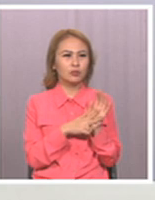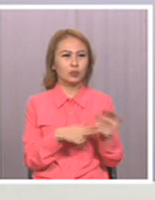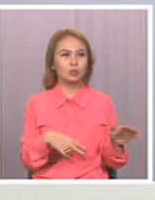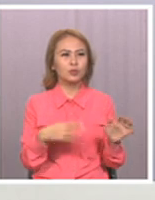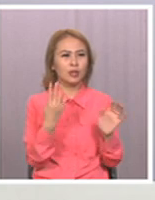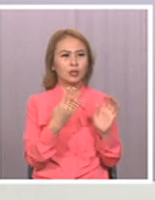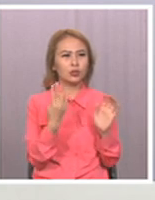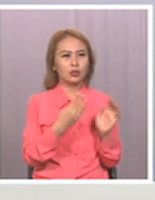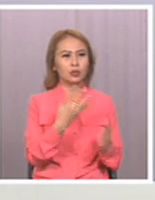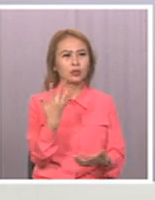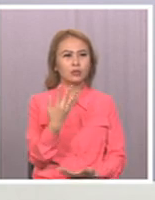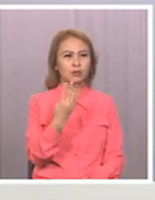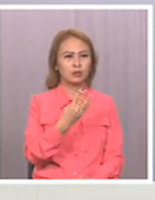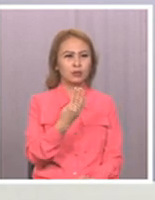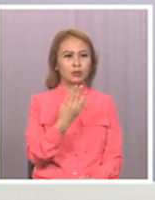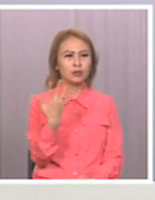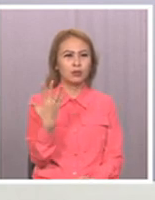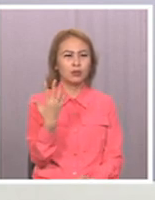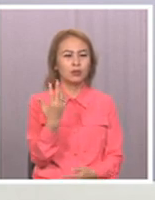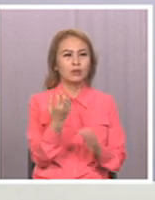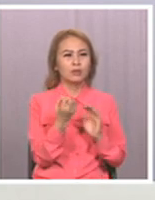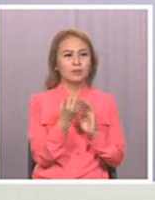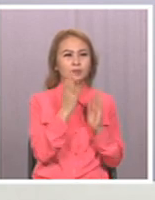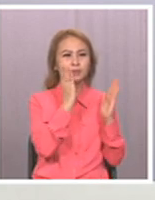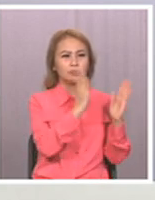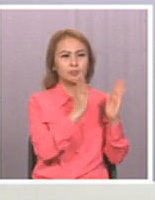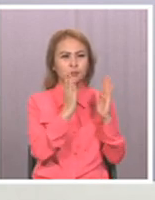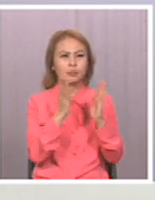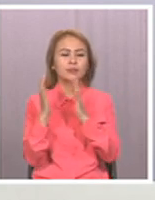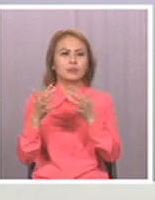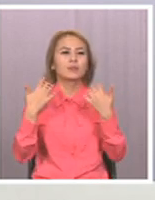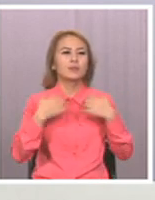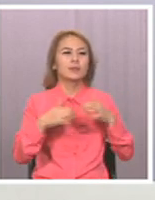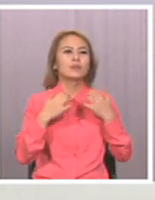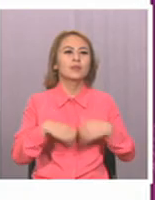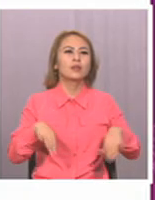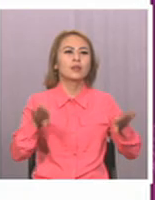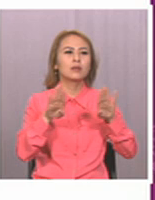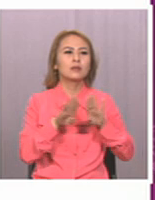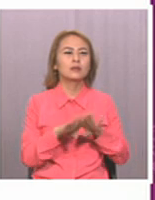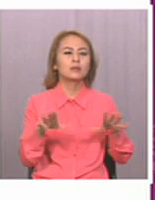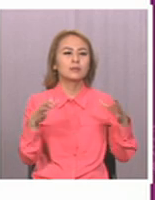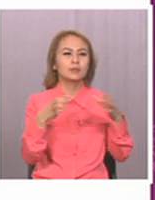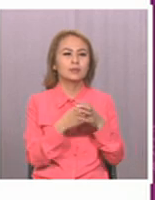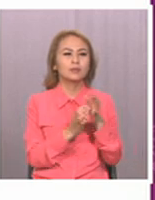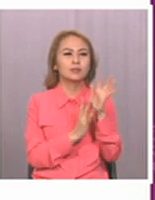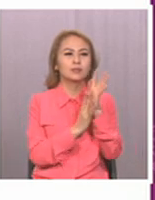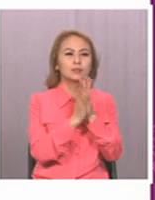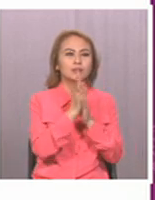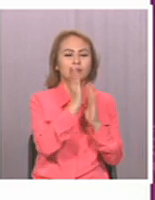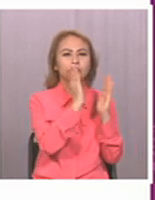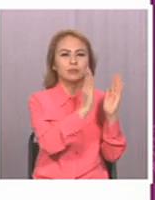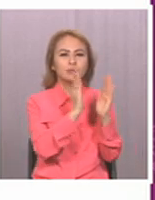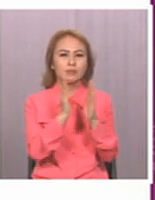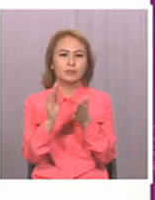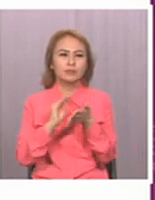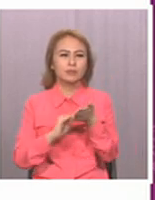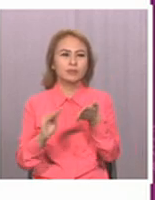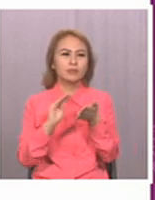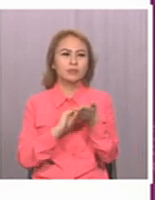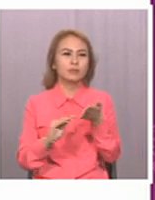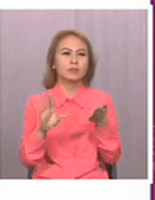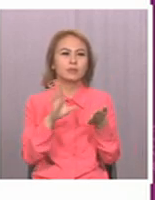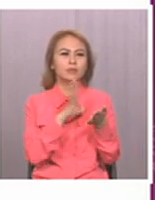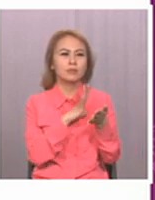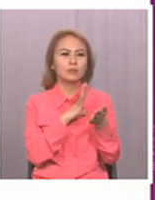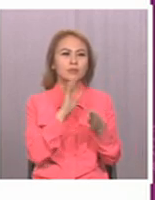үшін алдымен біз қатардағы берілген сандарды өсу ретімен тізіп жазып аламыз. Одан